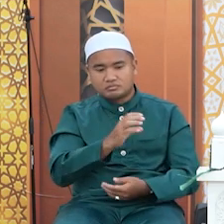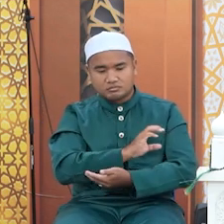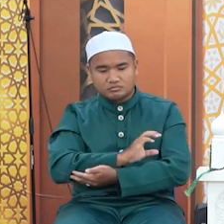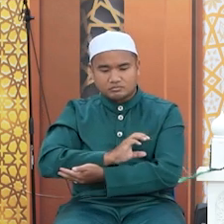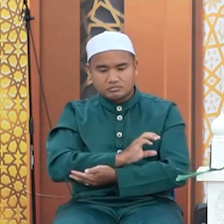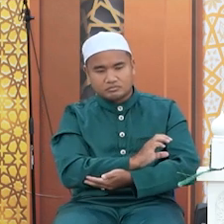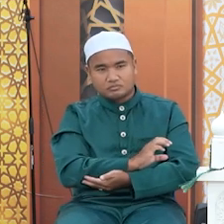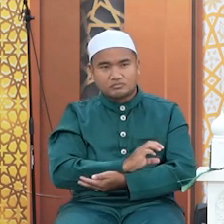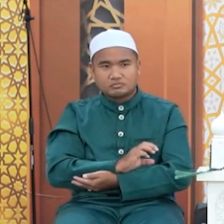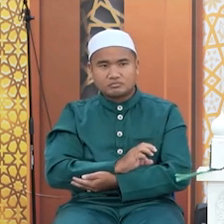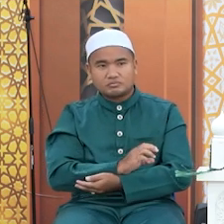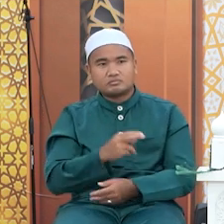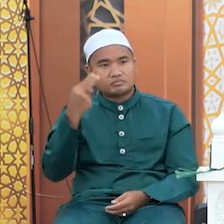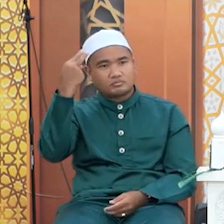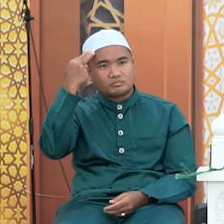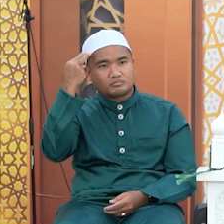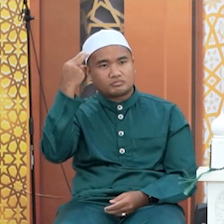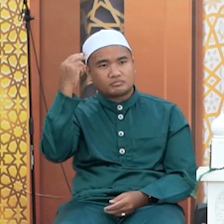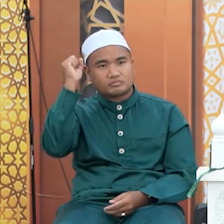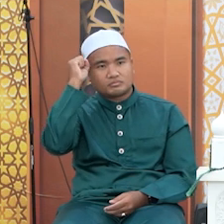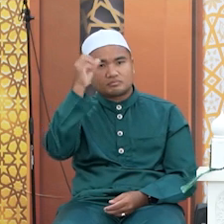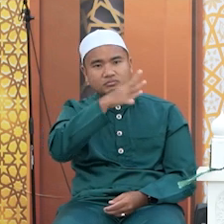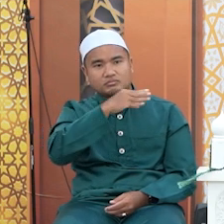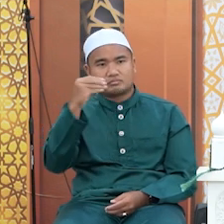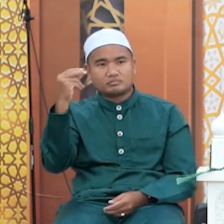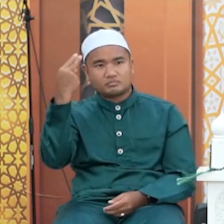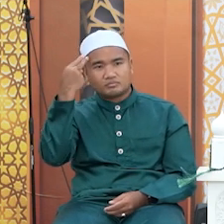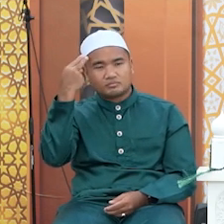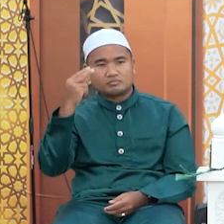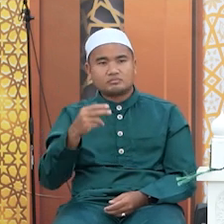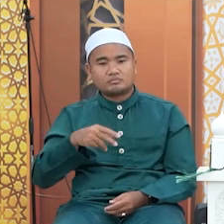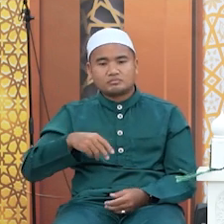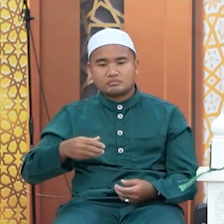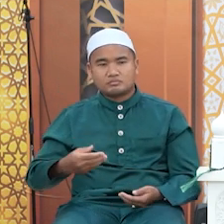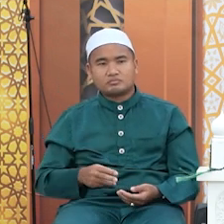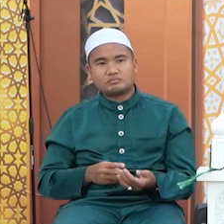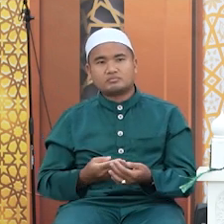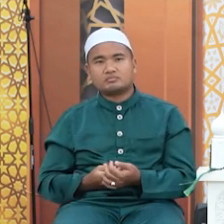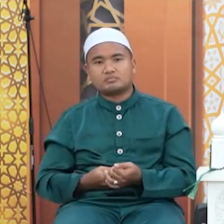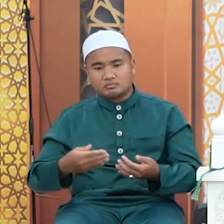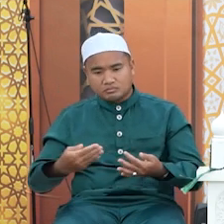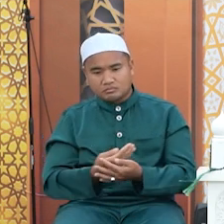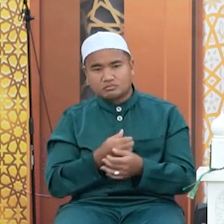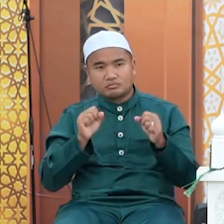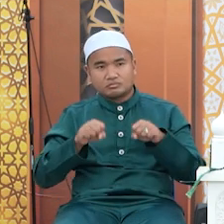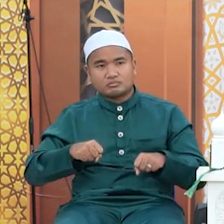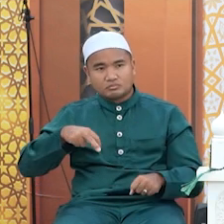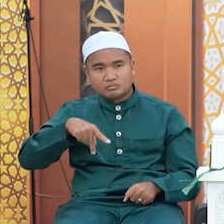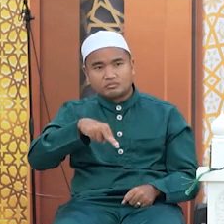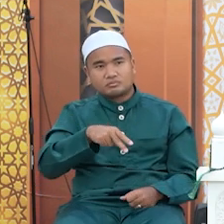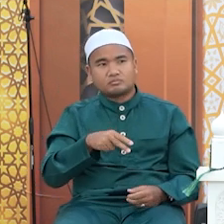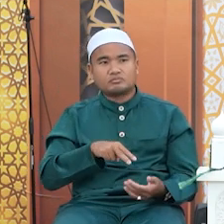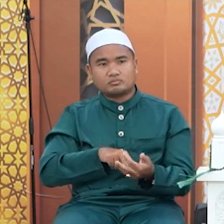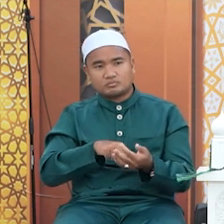cucunya Hasan Husin yang baru boleh jalan tok teh. Sekali bakit, sekali rebah, sekali bakit, saya budak-budak. Nabi duduk